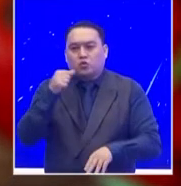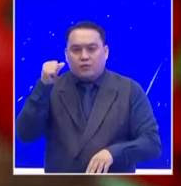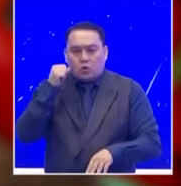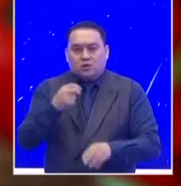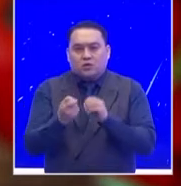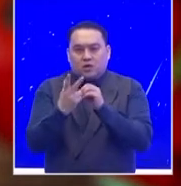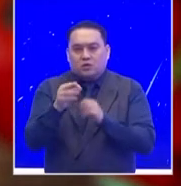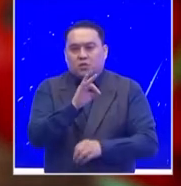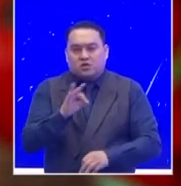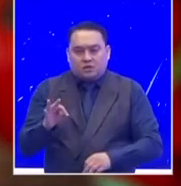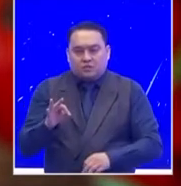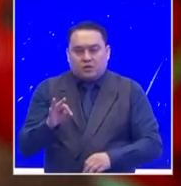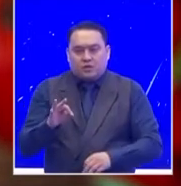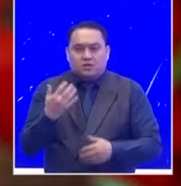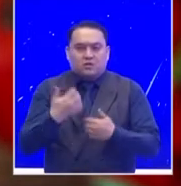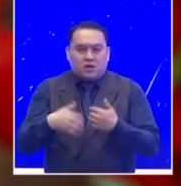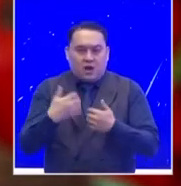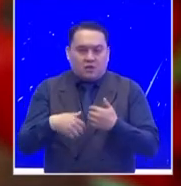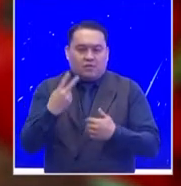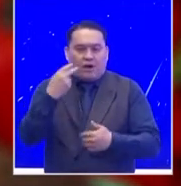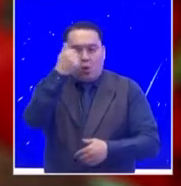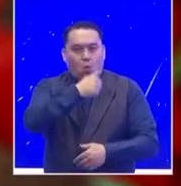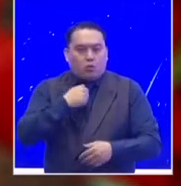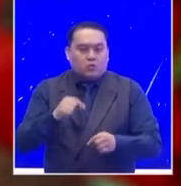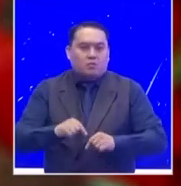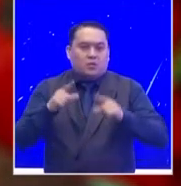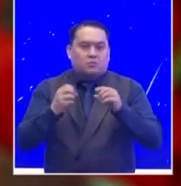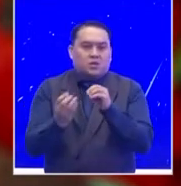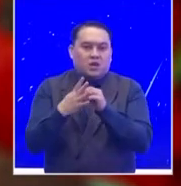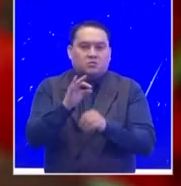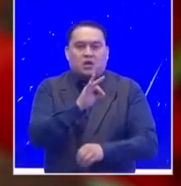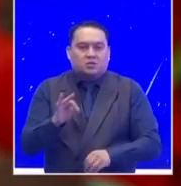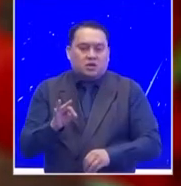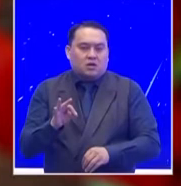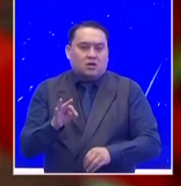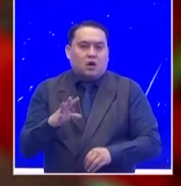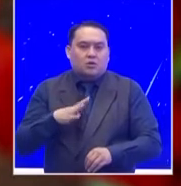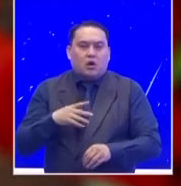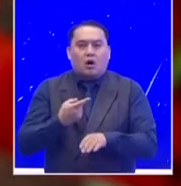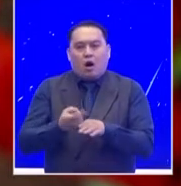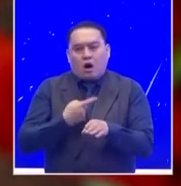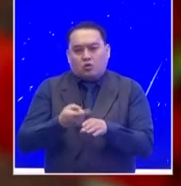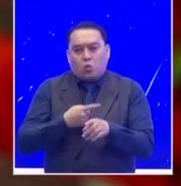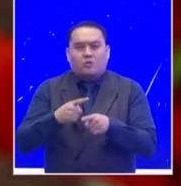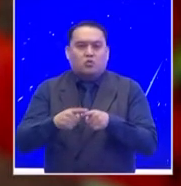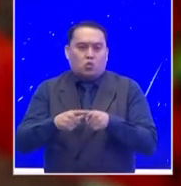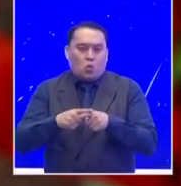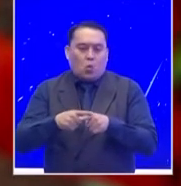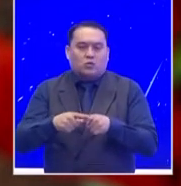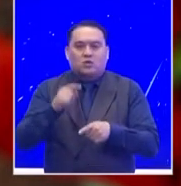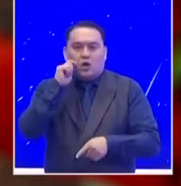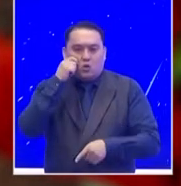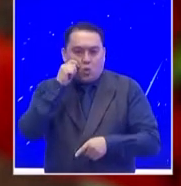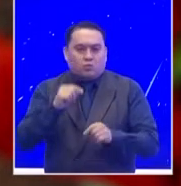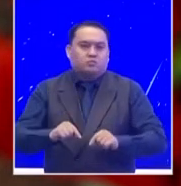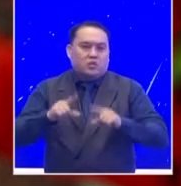на 13%. В среднем цены за два года поднялись на 15%. Чего не скажешь про картофель, морковь и репчатый лук. Отмечается